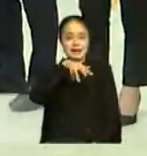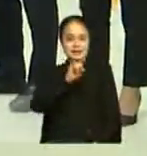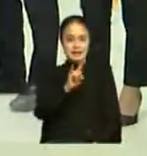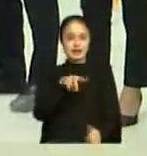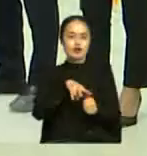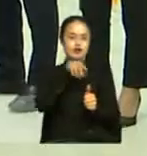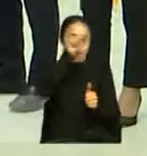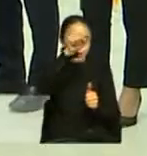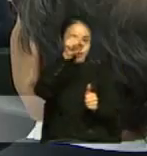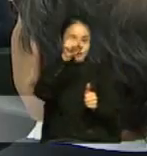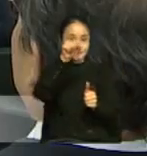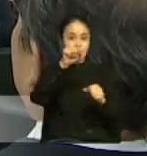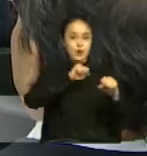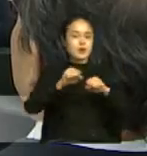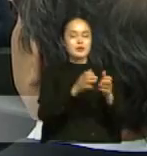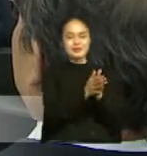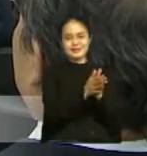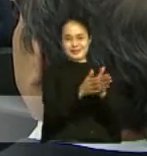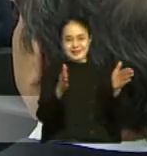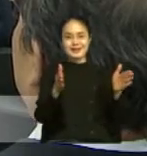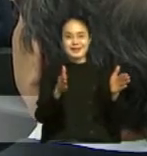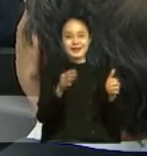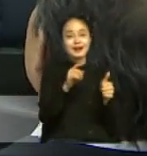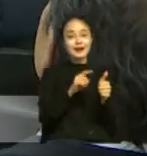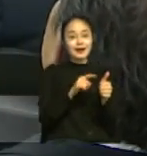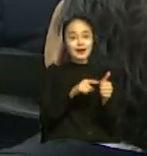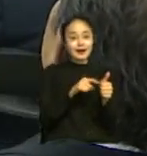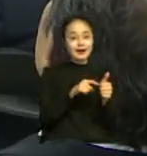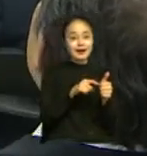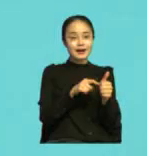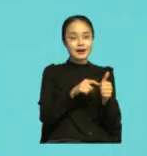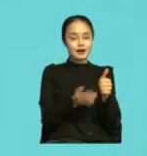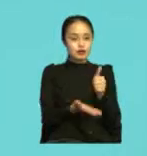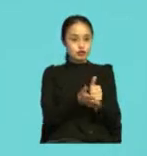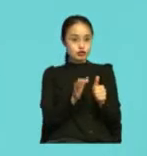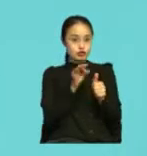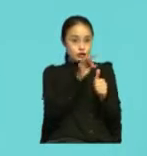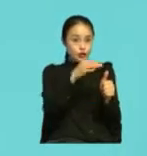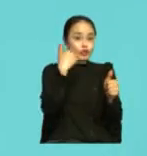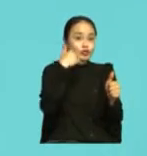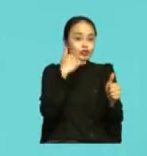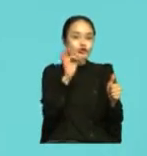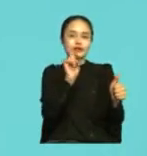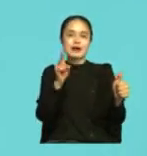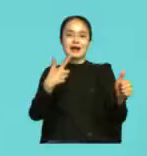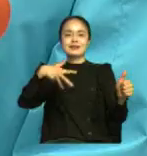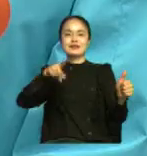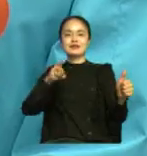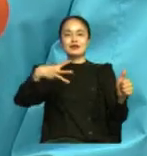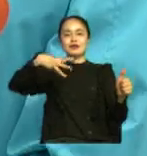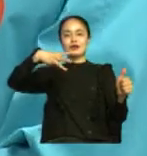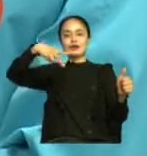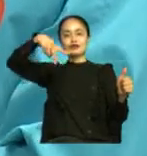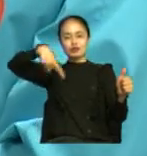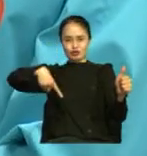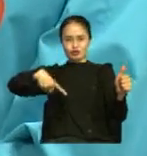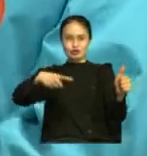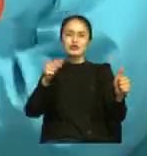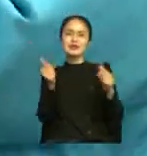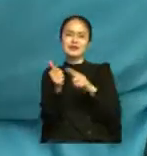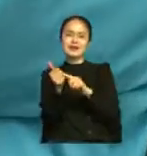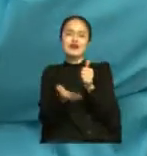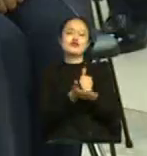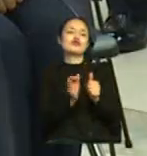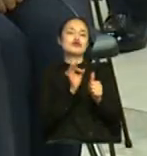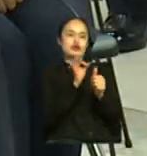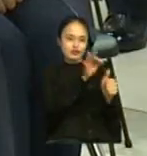선거전에 돌입했습니다. 김 후보를 인재영입 대상자로 추천한 안철수 서울시장 후보와 손학규